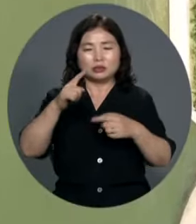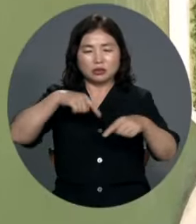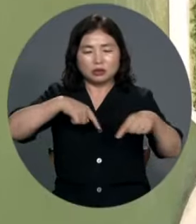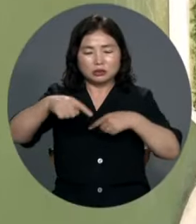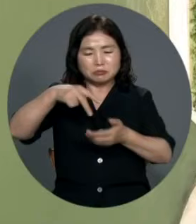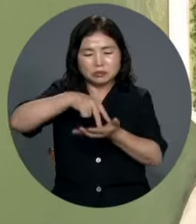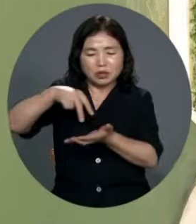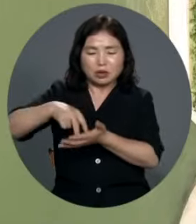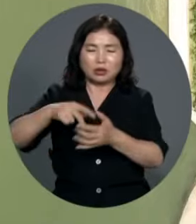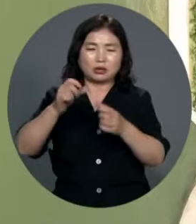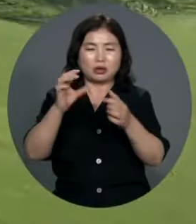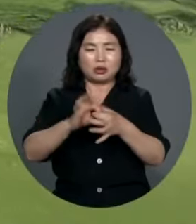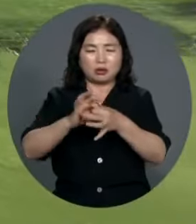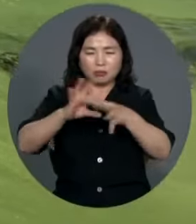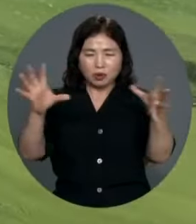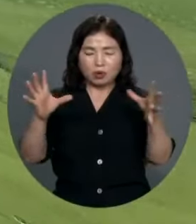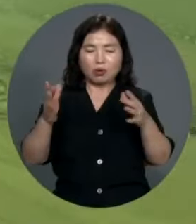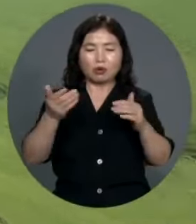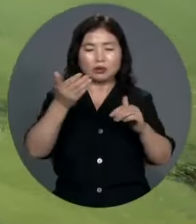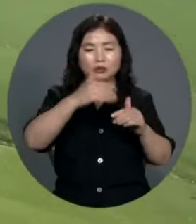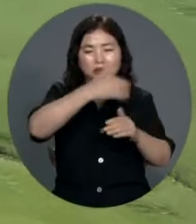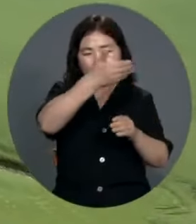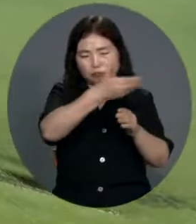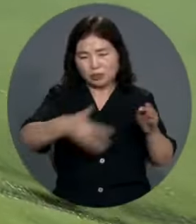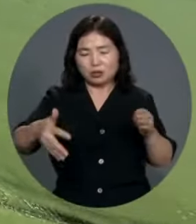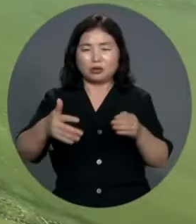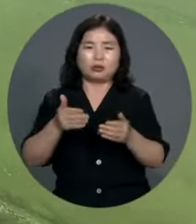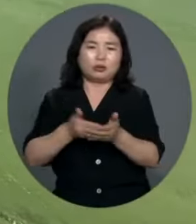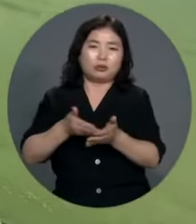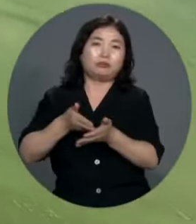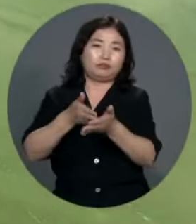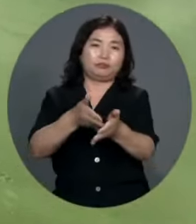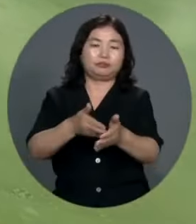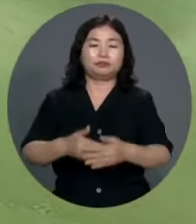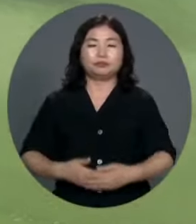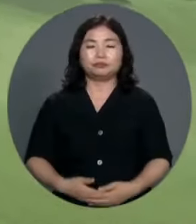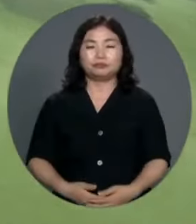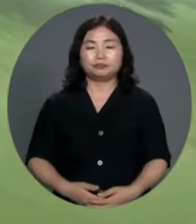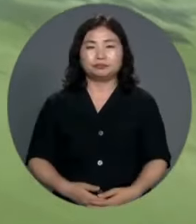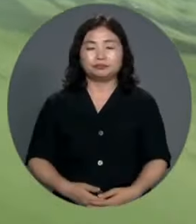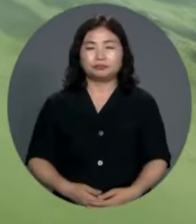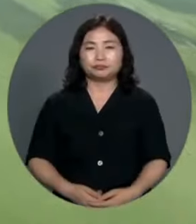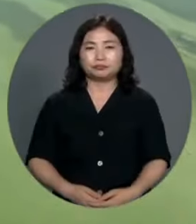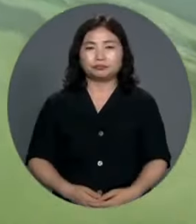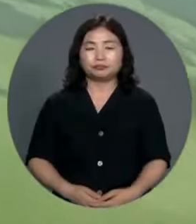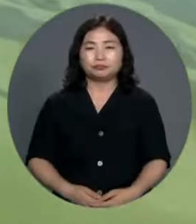당장 낙동강 보의 수문을 열 것을 촉구했습니다. MBC 뉴스 신병철입니다.